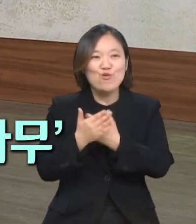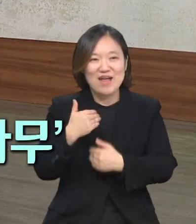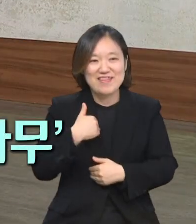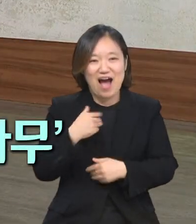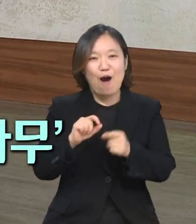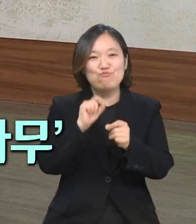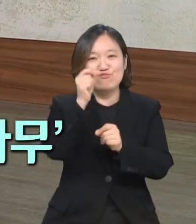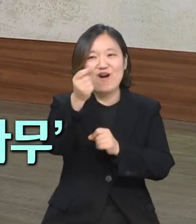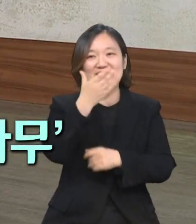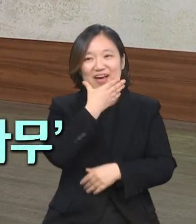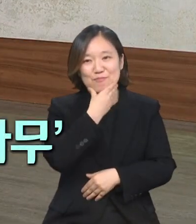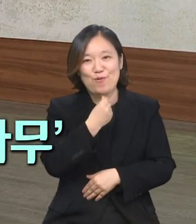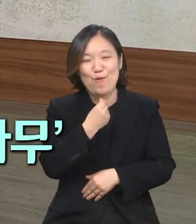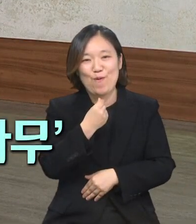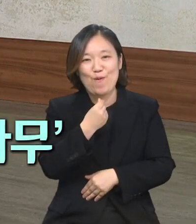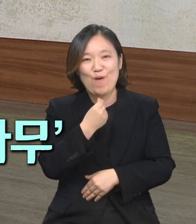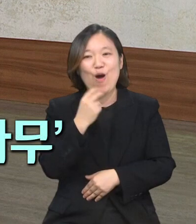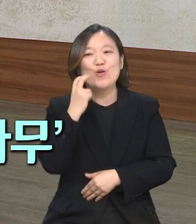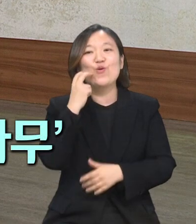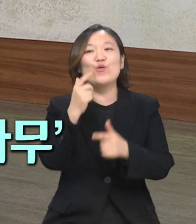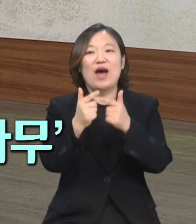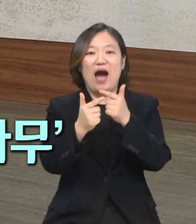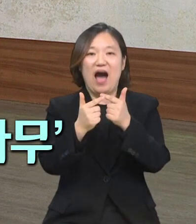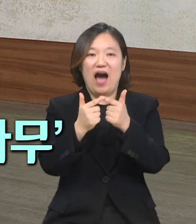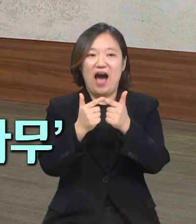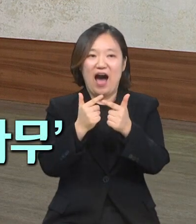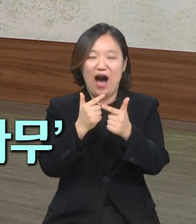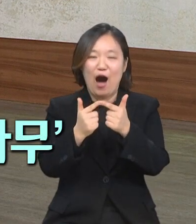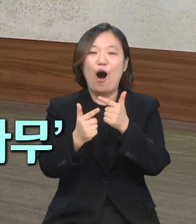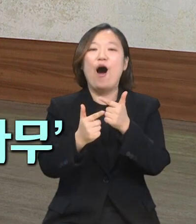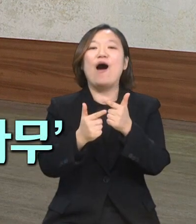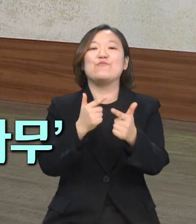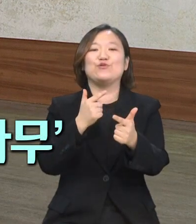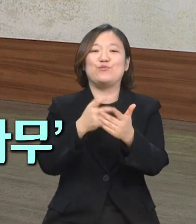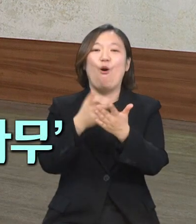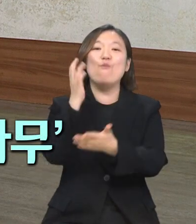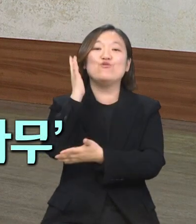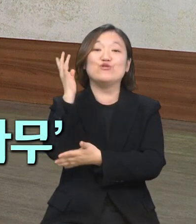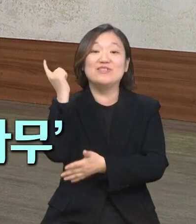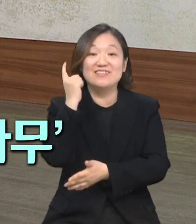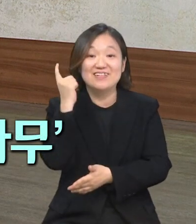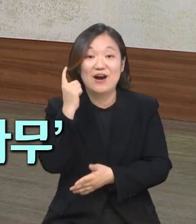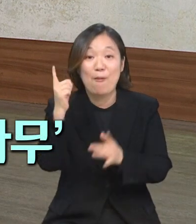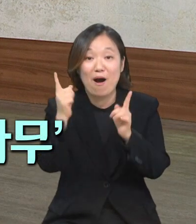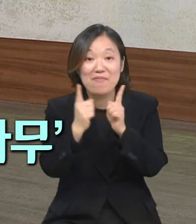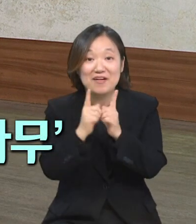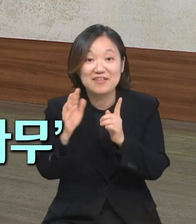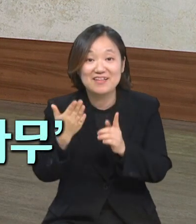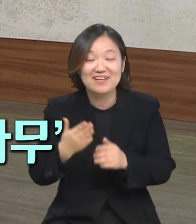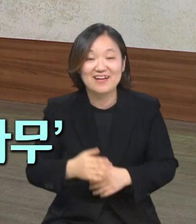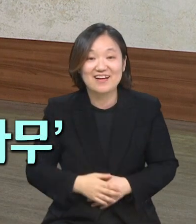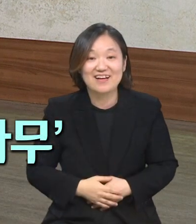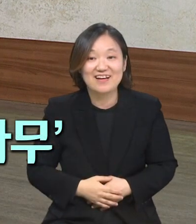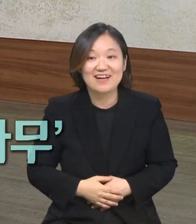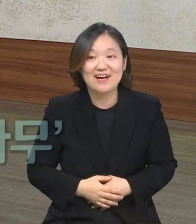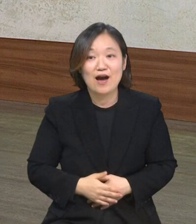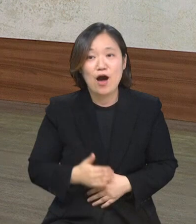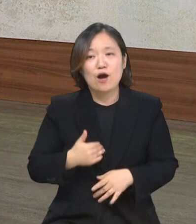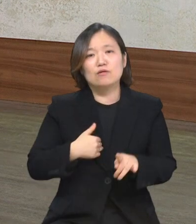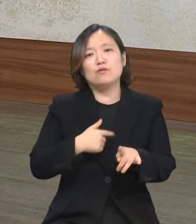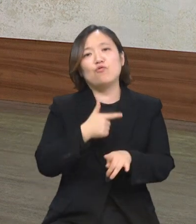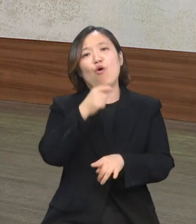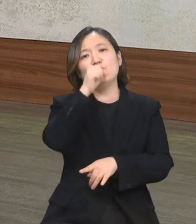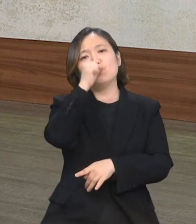소나무 법문을 듣게 되었대요 소나무 본문을 듣는데 아주